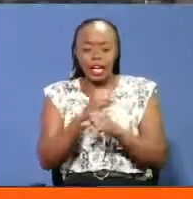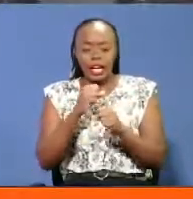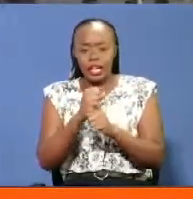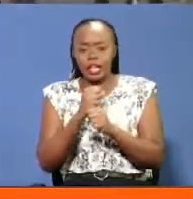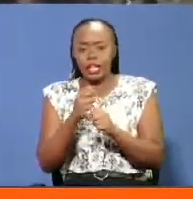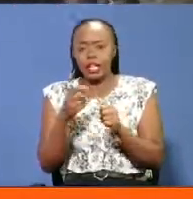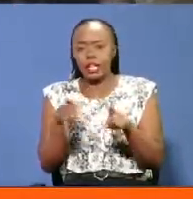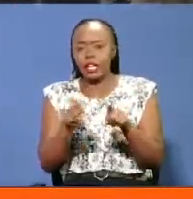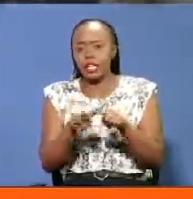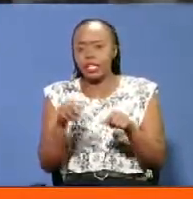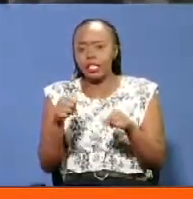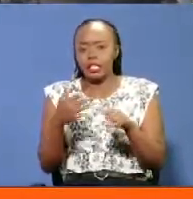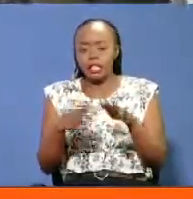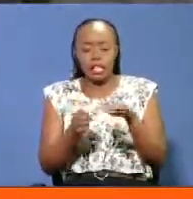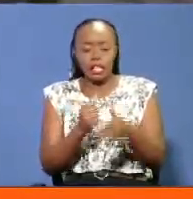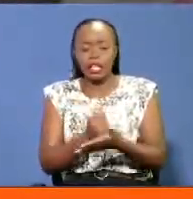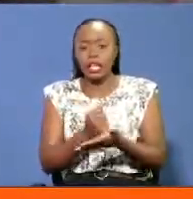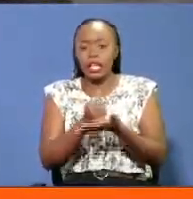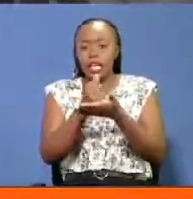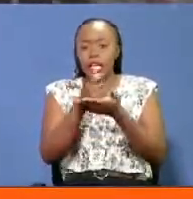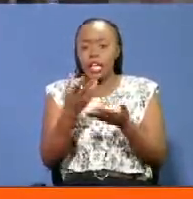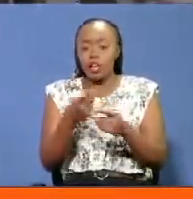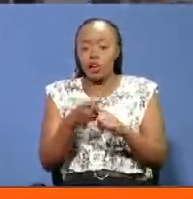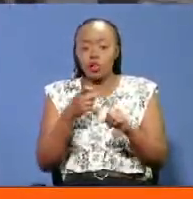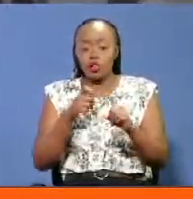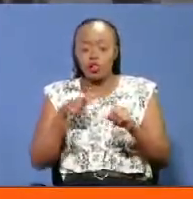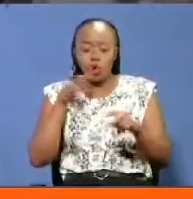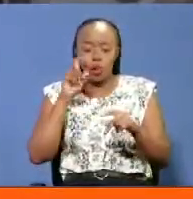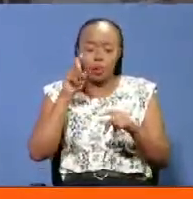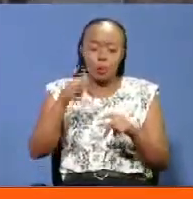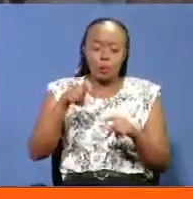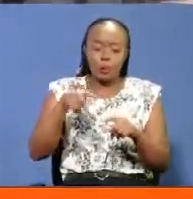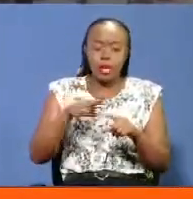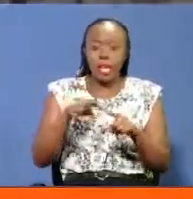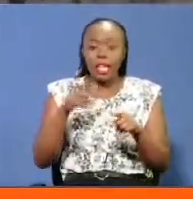na kupata msaada kutoka kwa mvuvi. Pacha hawa walikuwa na mipango.